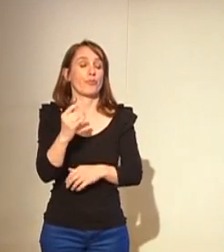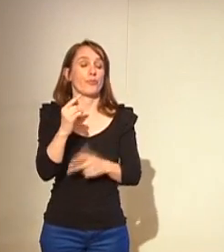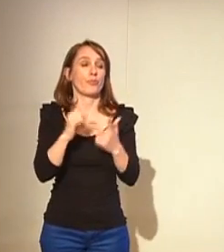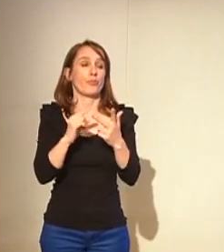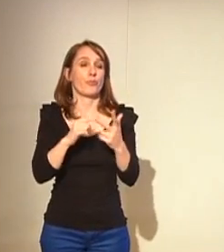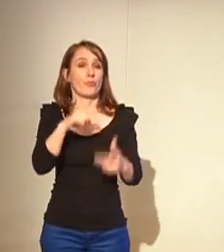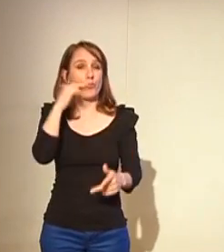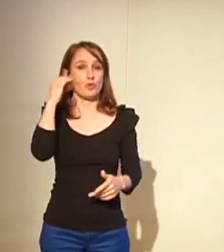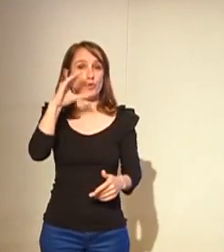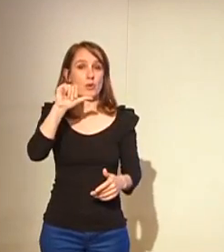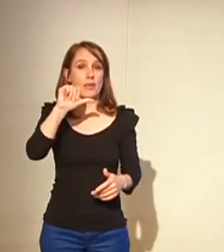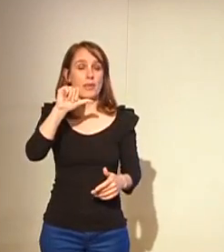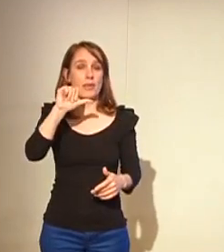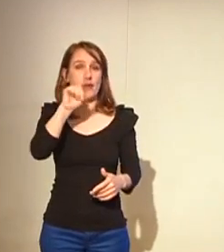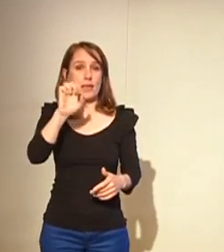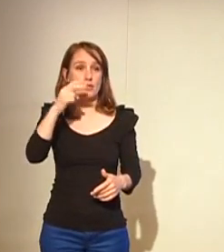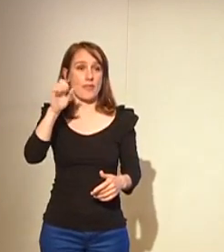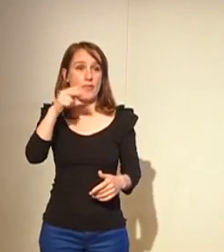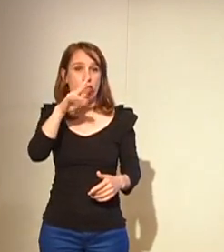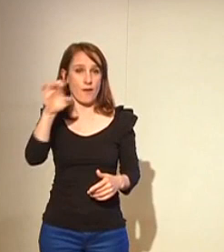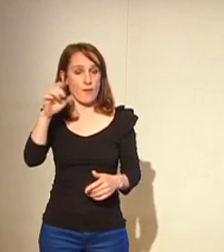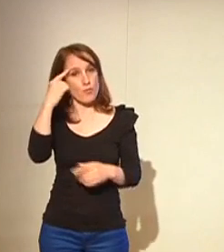monsieur casazenav pour